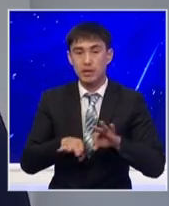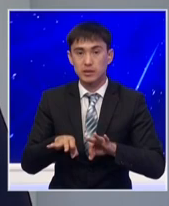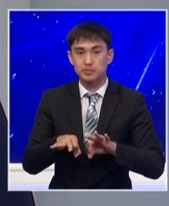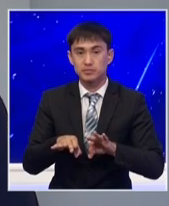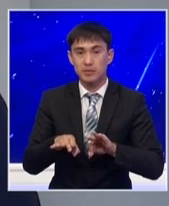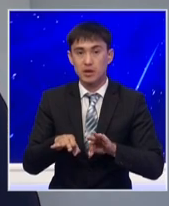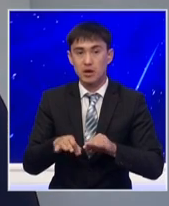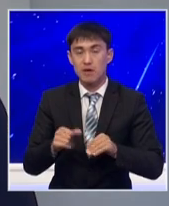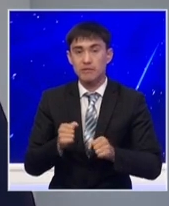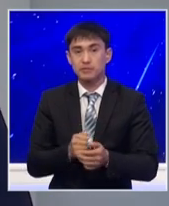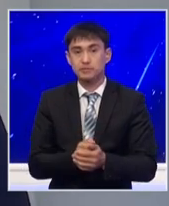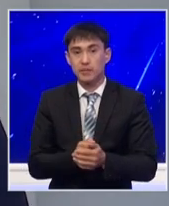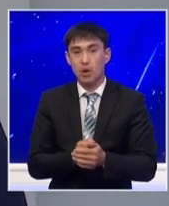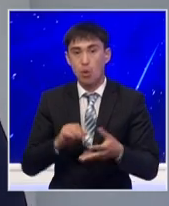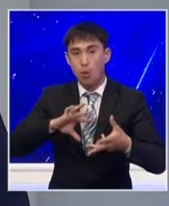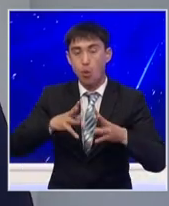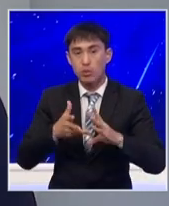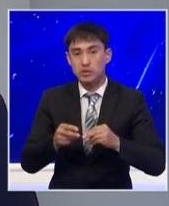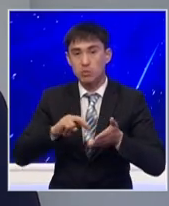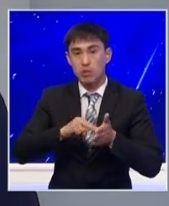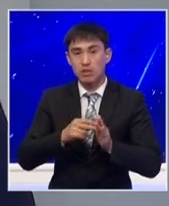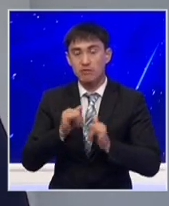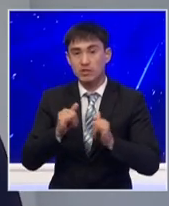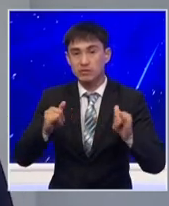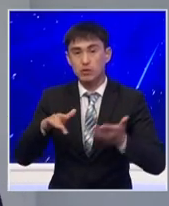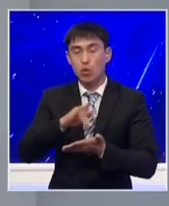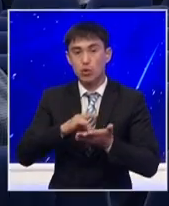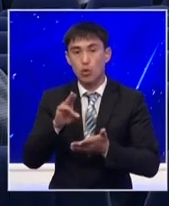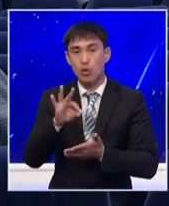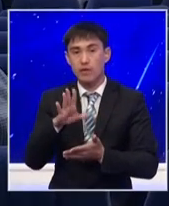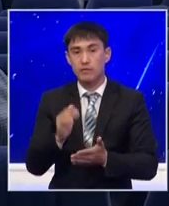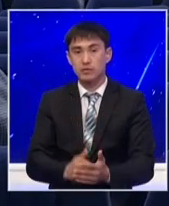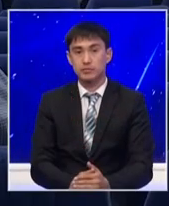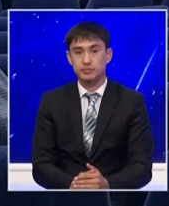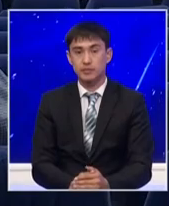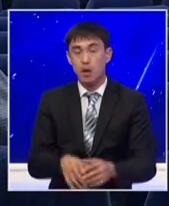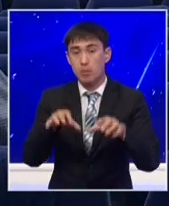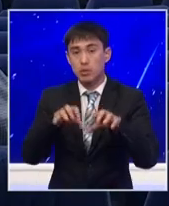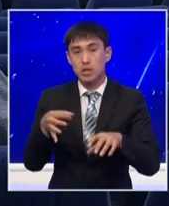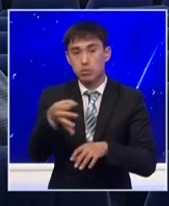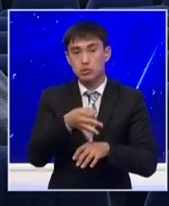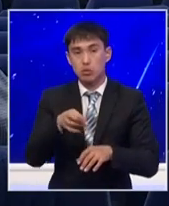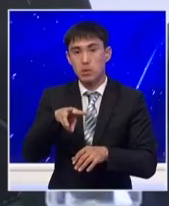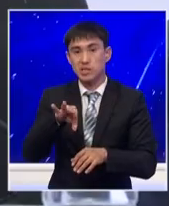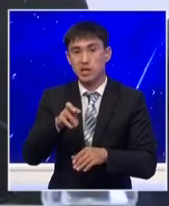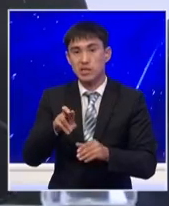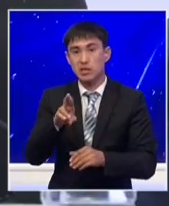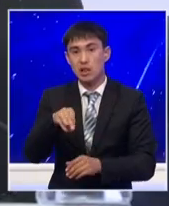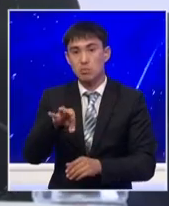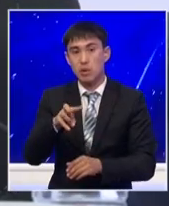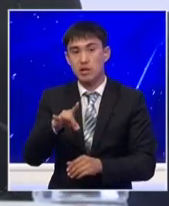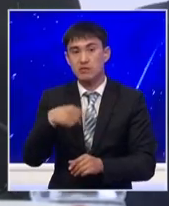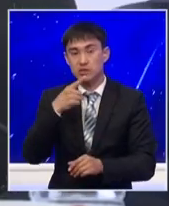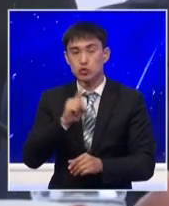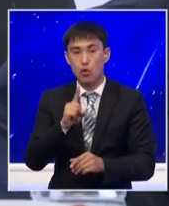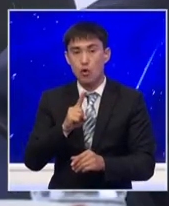в рамках комплексного плана развития города Кунаев. Председатель областного маслихата Талгат Баеделов